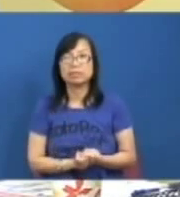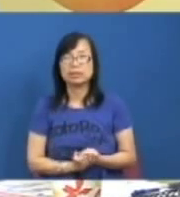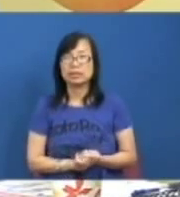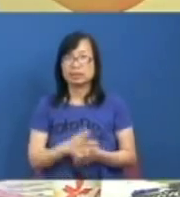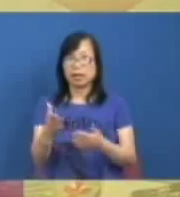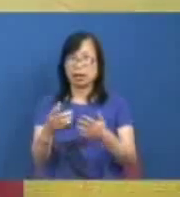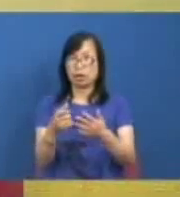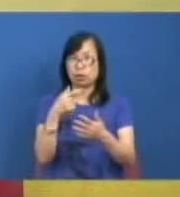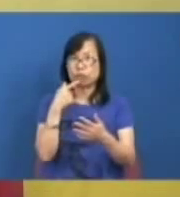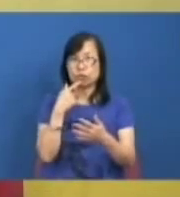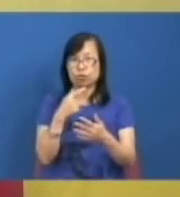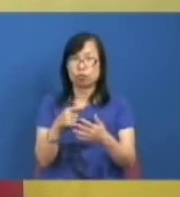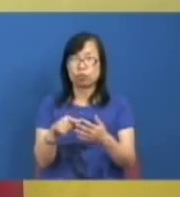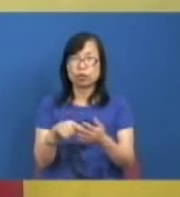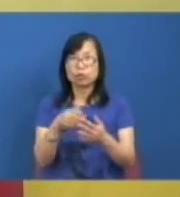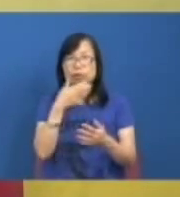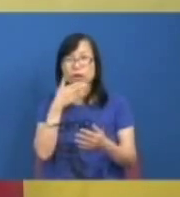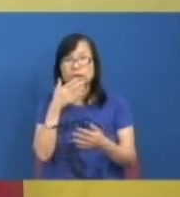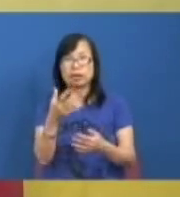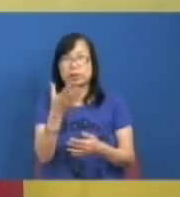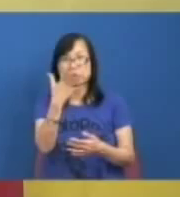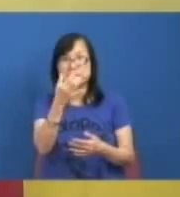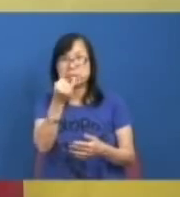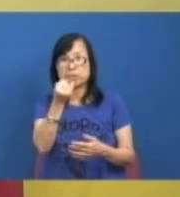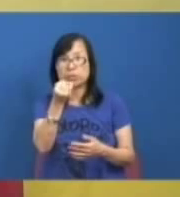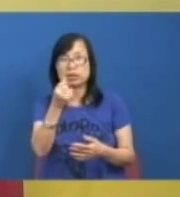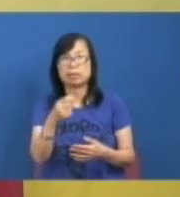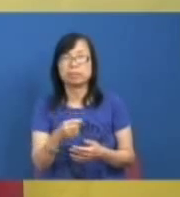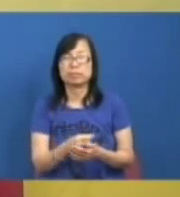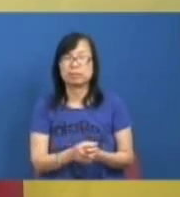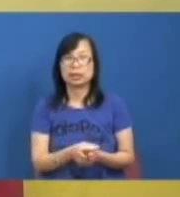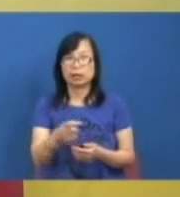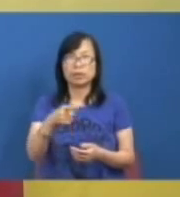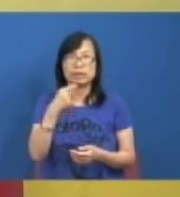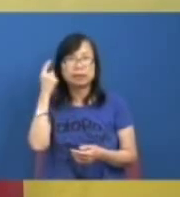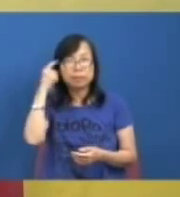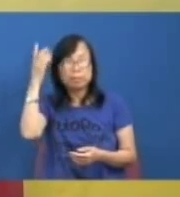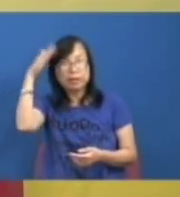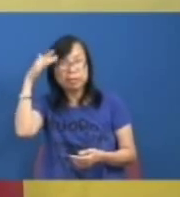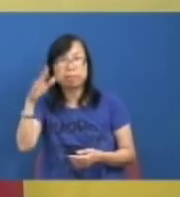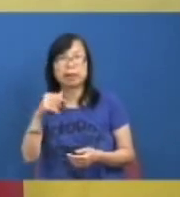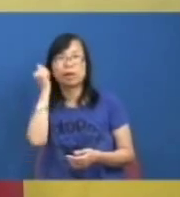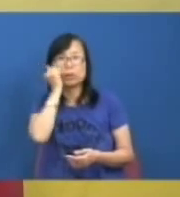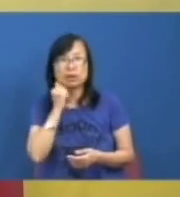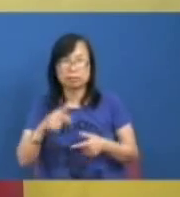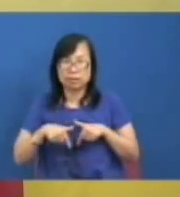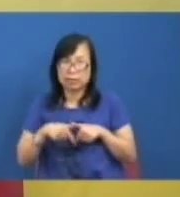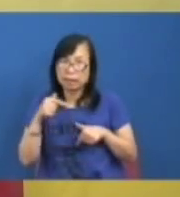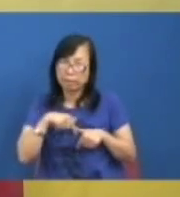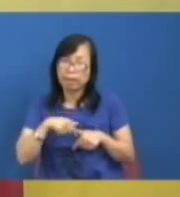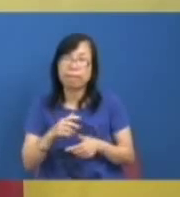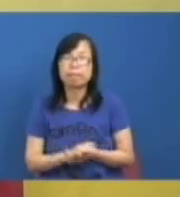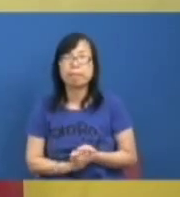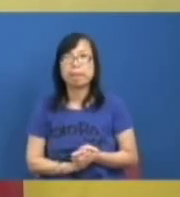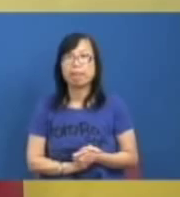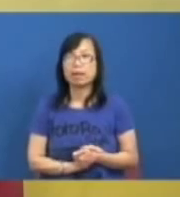碼最後生都60几70岁。 係咯， 咁你點樣去理解到即係老人家嗰種心態啦？呢個第一，第二咧就係